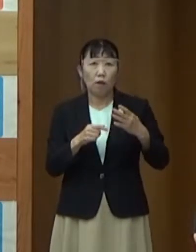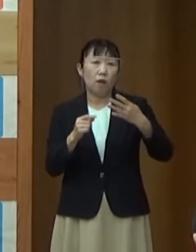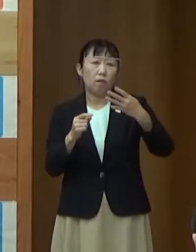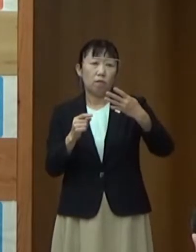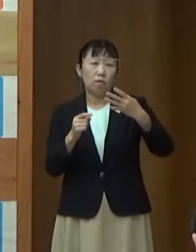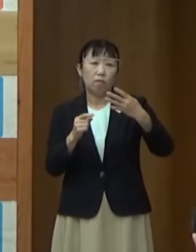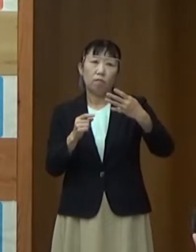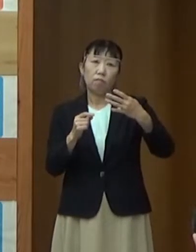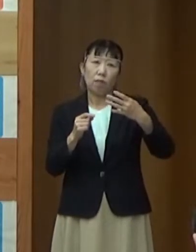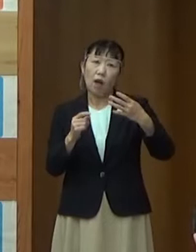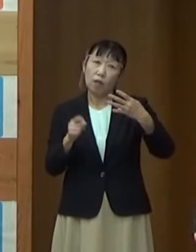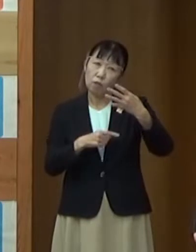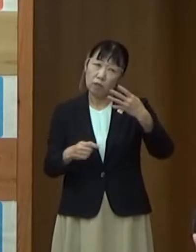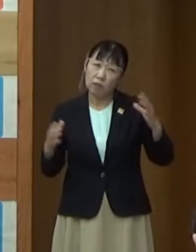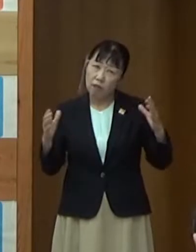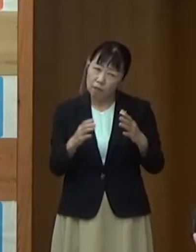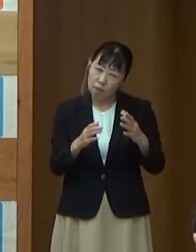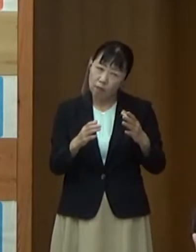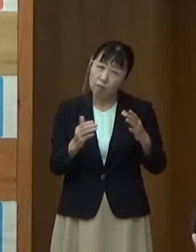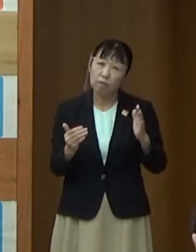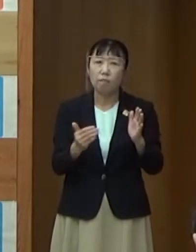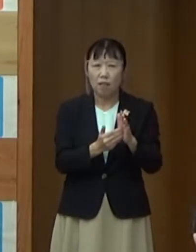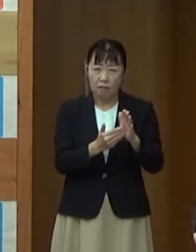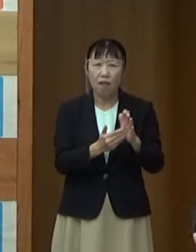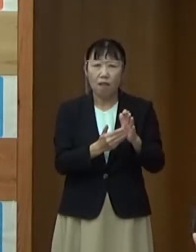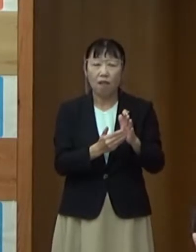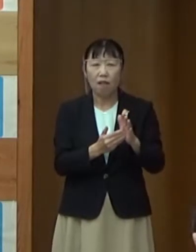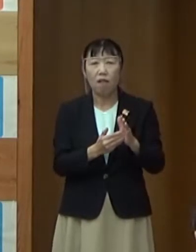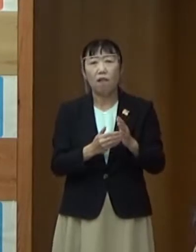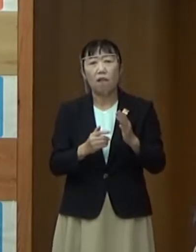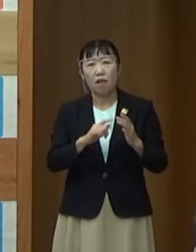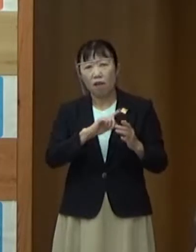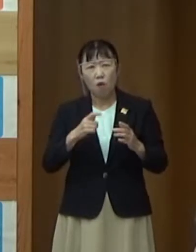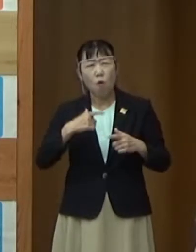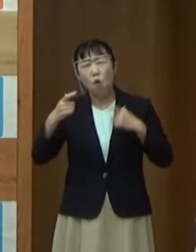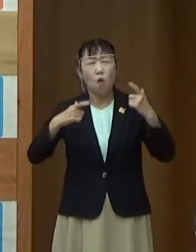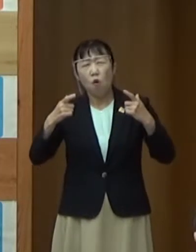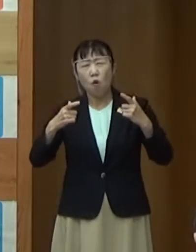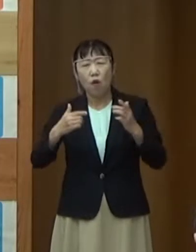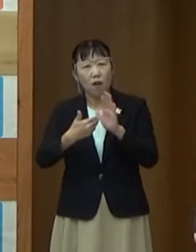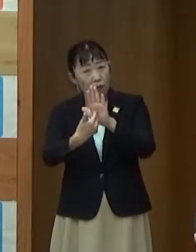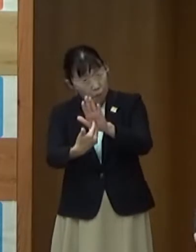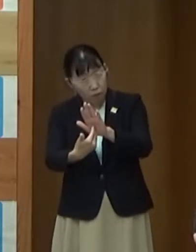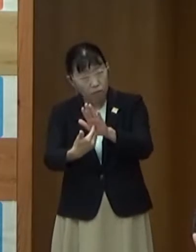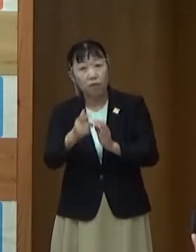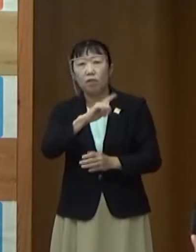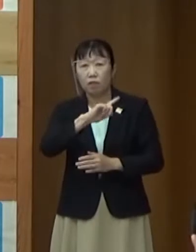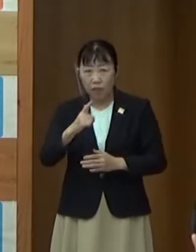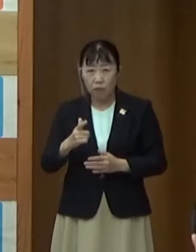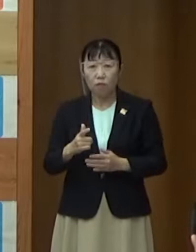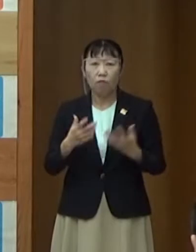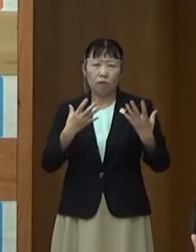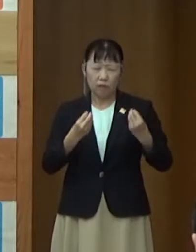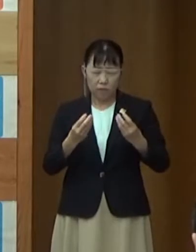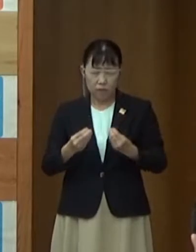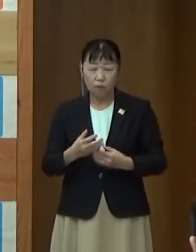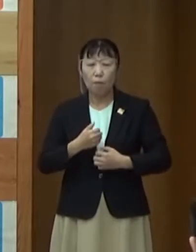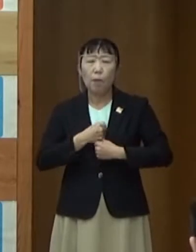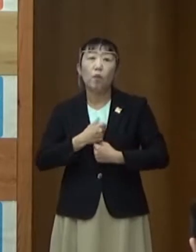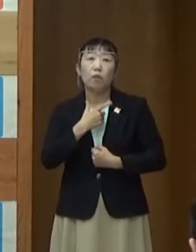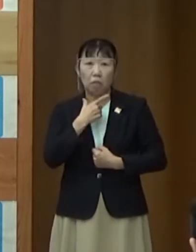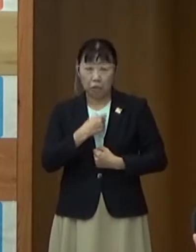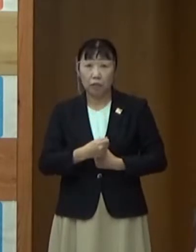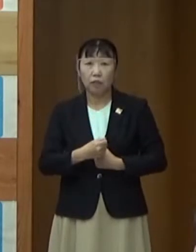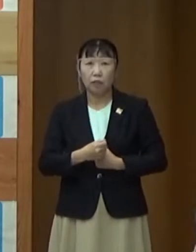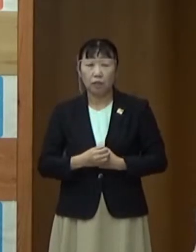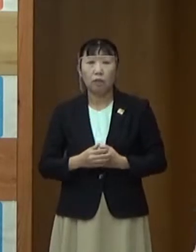ないということで、改めてこれを皆様徹底いただきたいと思っています。まあ、現在札幌市以外